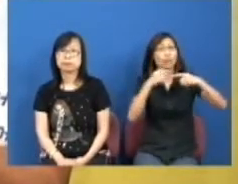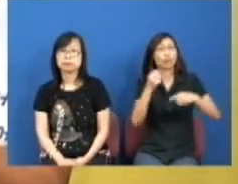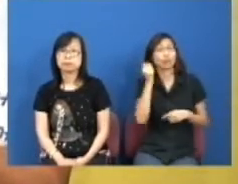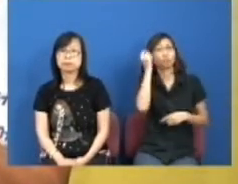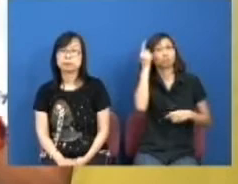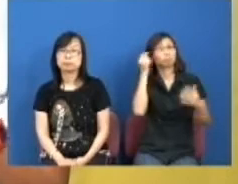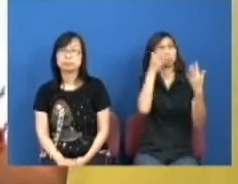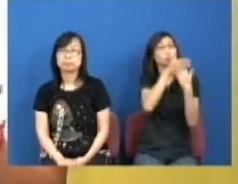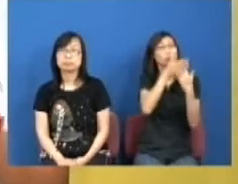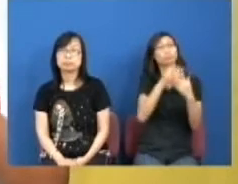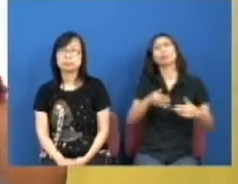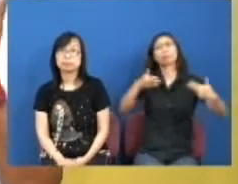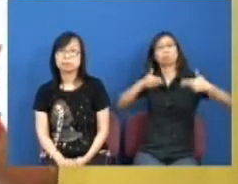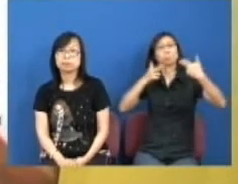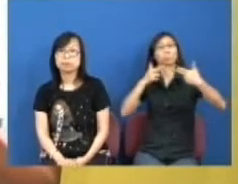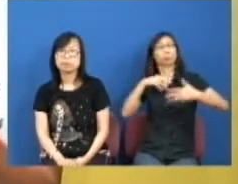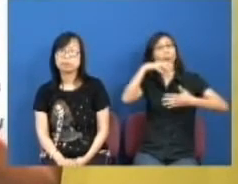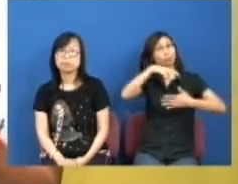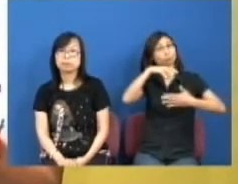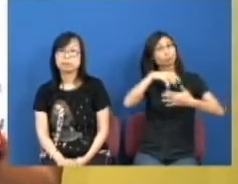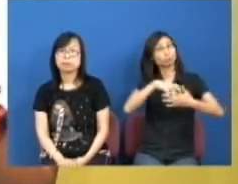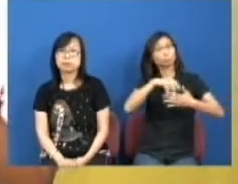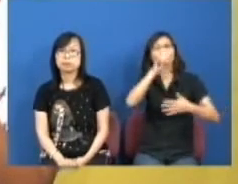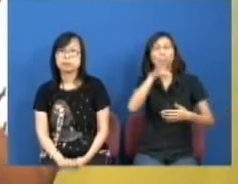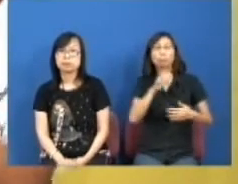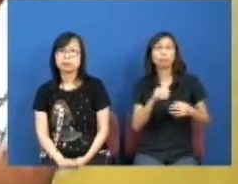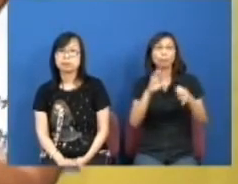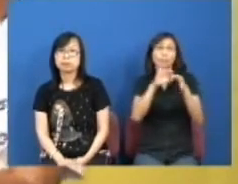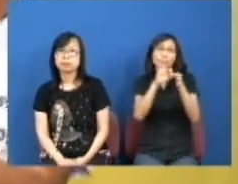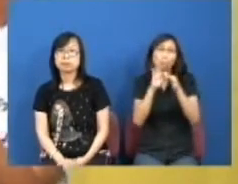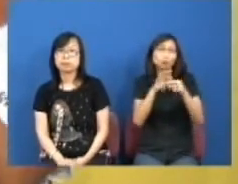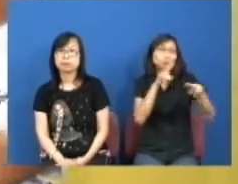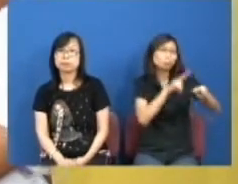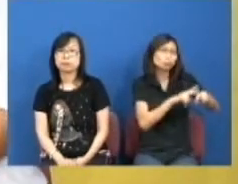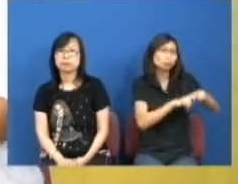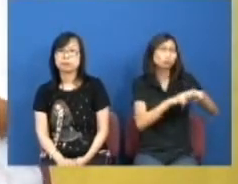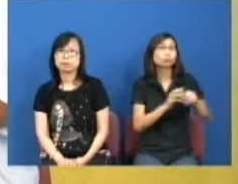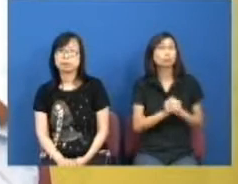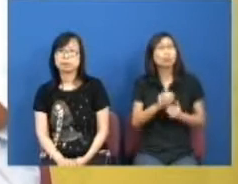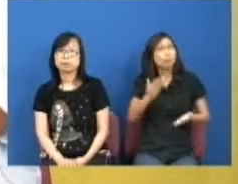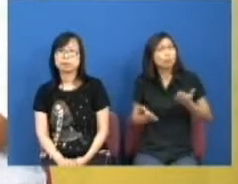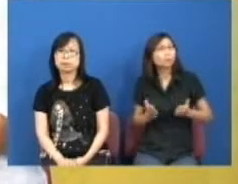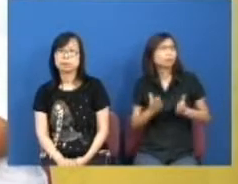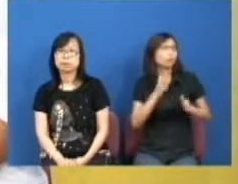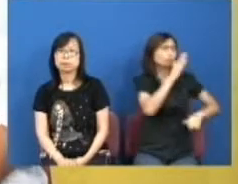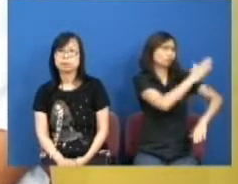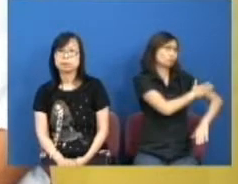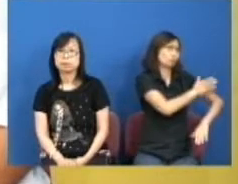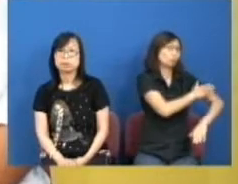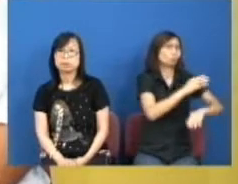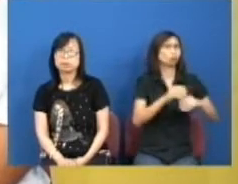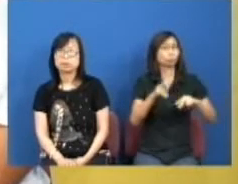上媒體講一啲其實。同中方意見好一致，或者甚至仲阻過中方意見嘅一啲